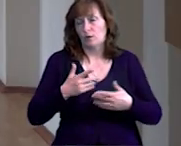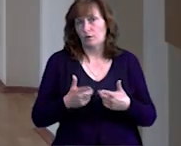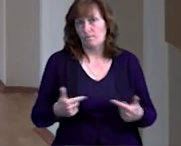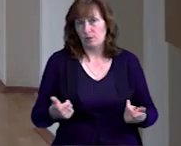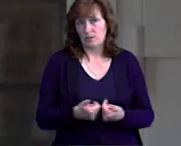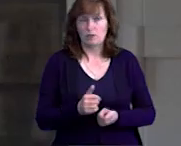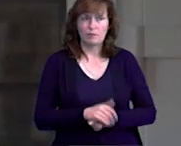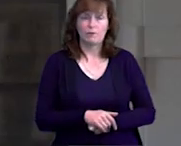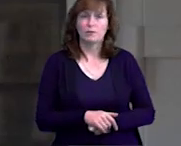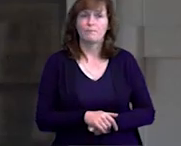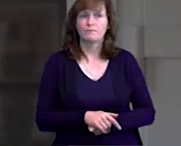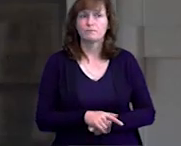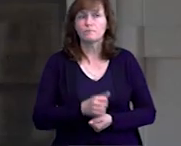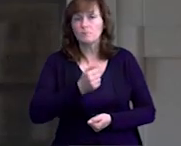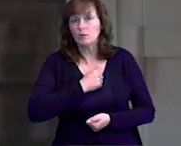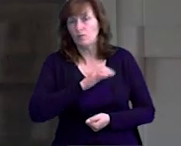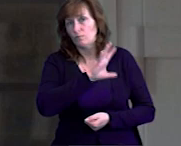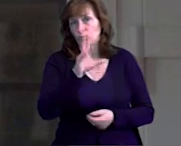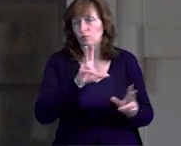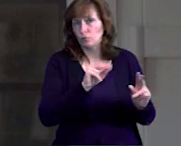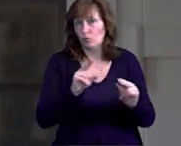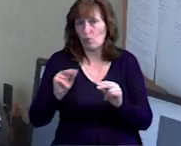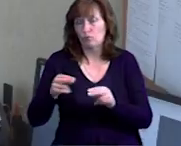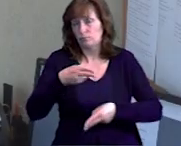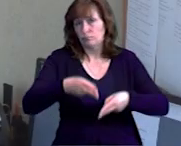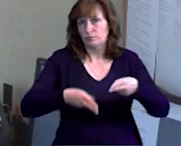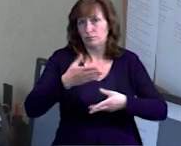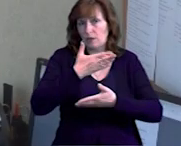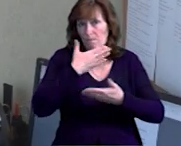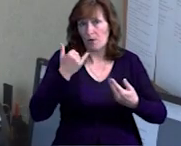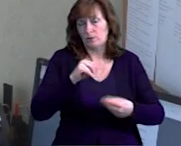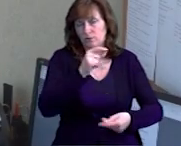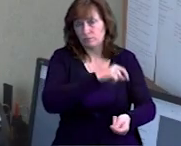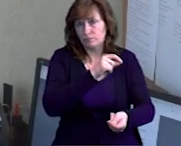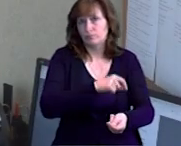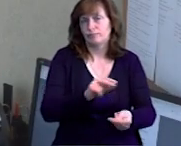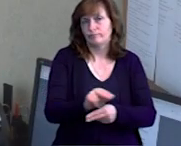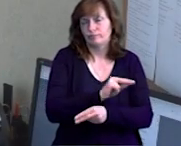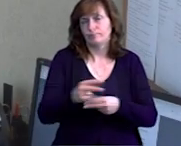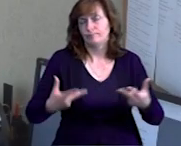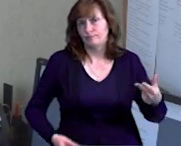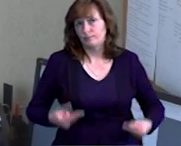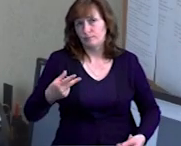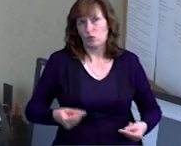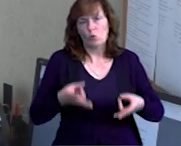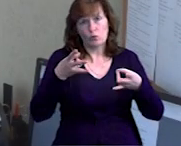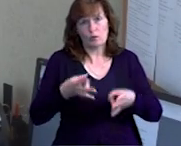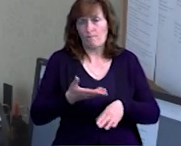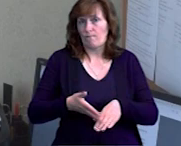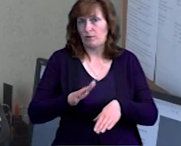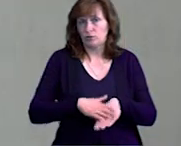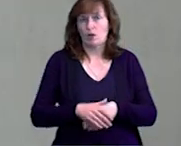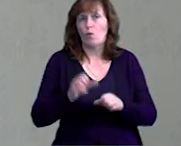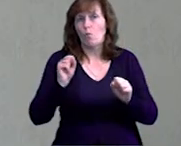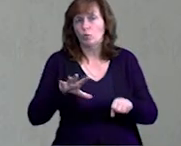нашого відділення. На щастя, обійшлося без оперативного втручання, він потребує медикаментозного лікування, однак травма дуже